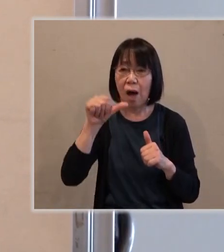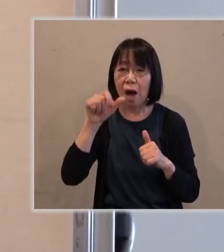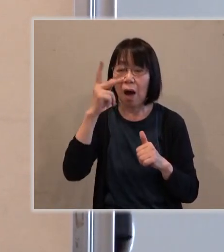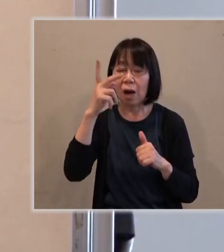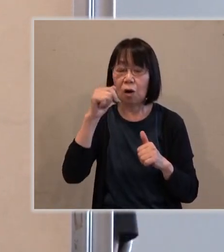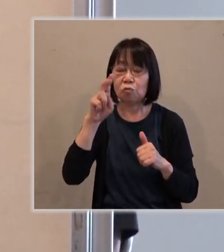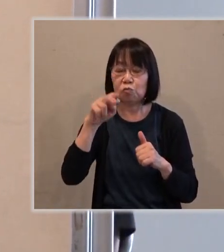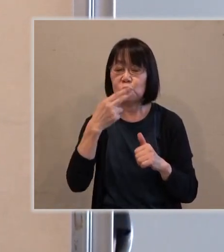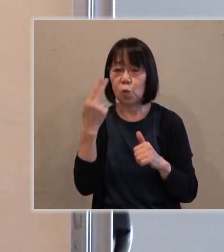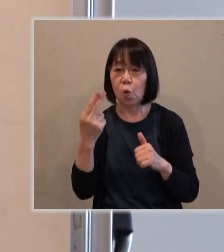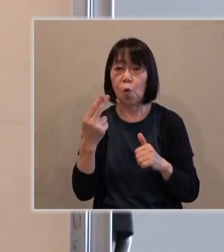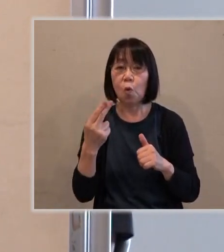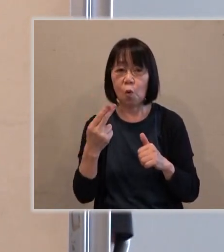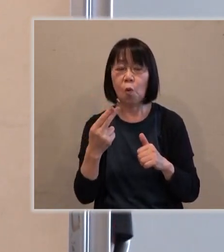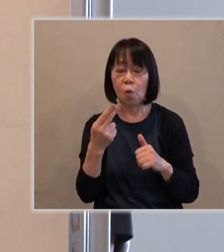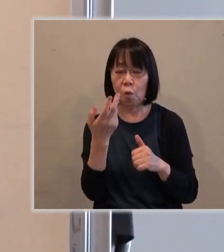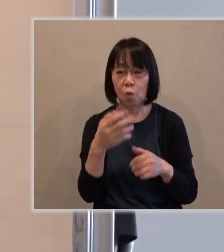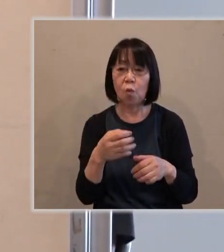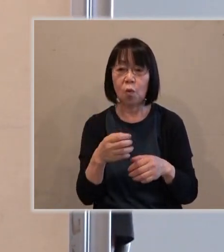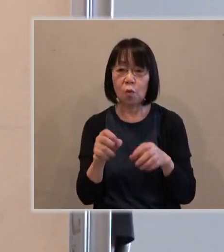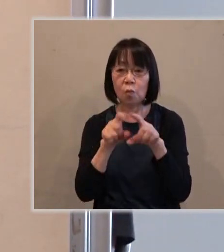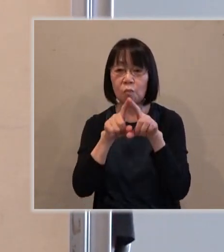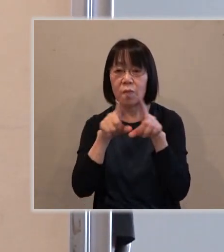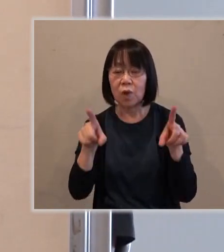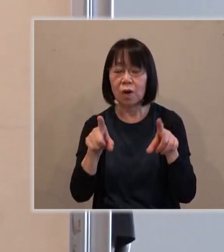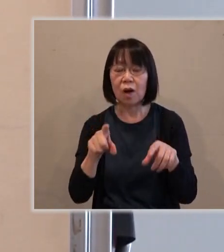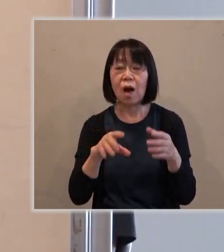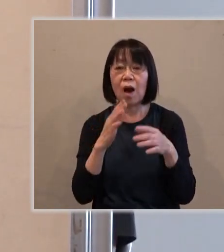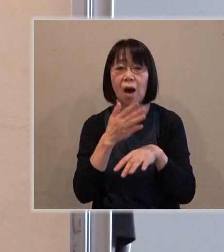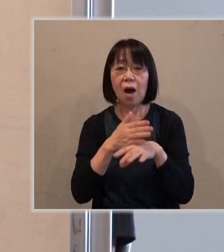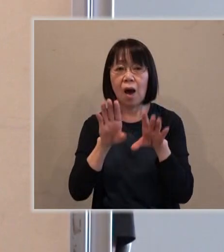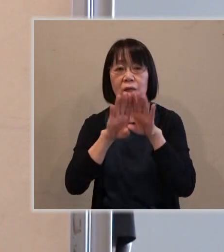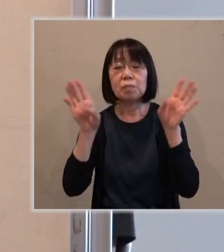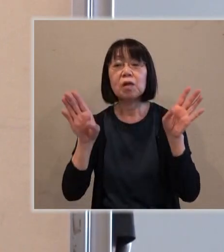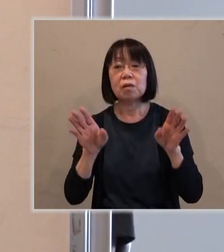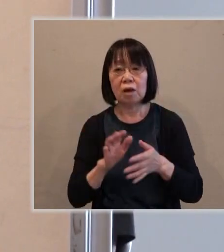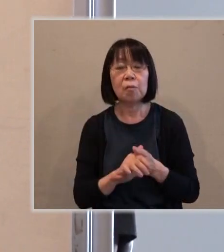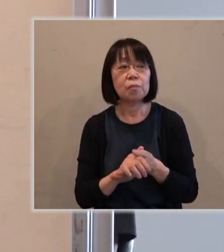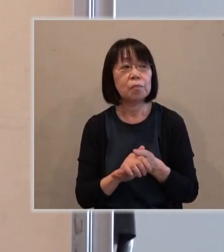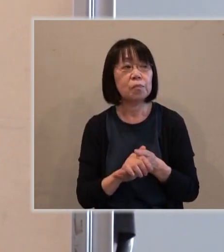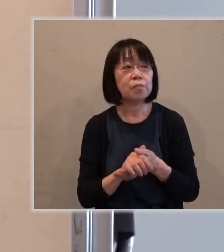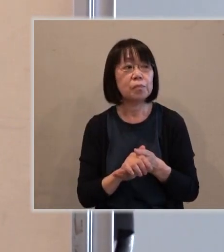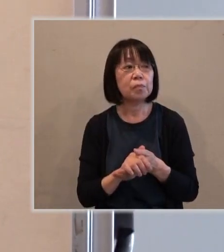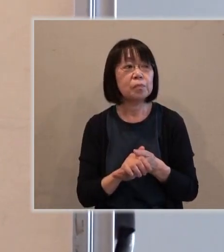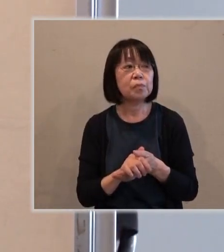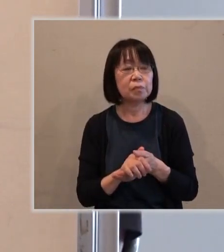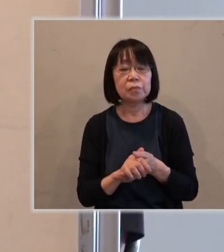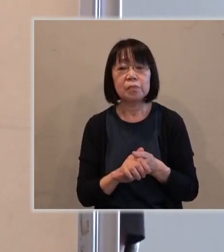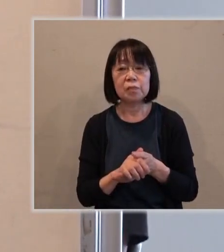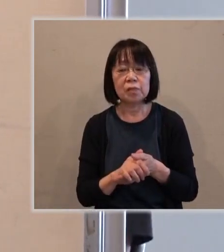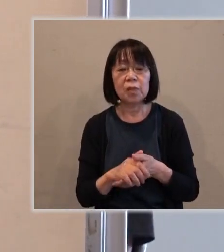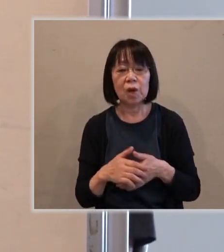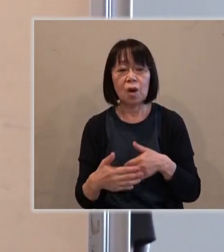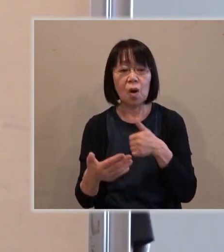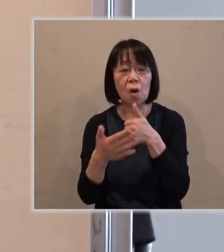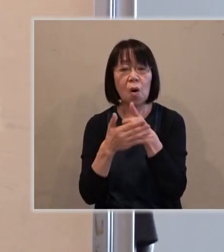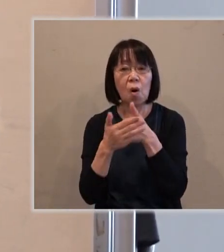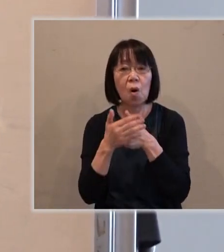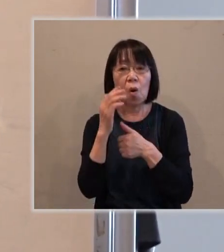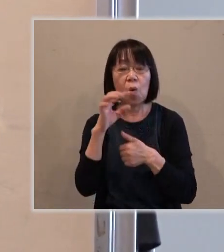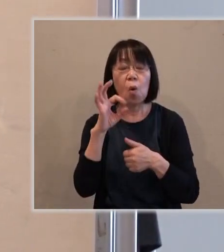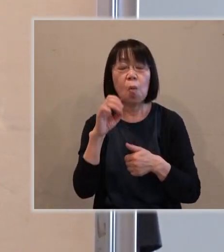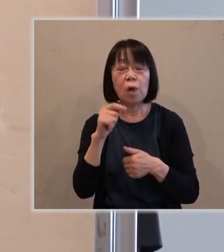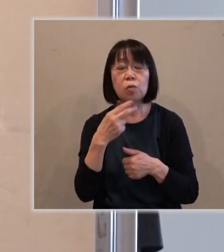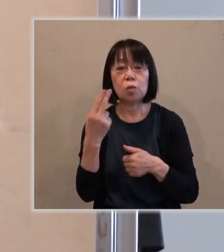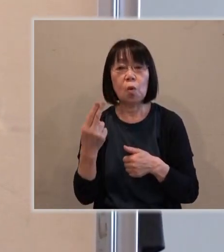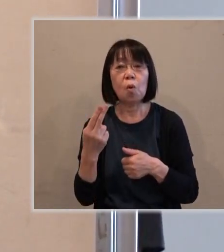YouTube で1万人とかいて、うん、まあ、Instagram でも4000人、 TikTok で1万3000人ぐらいいるんですけど、うん、めちゃめちゃコメントで、 はい、 も